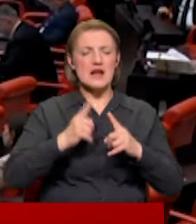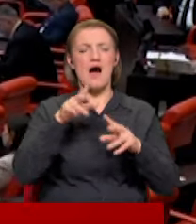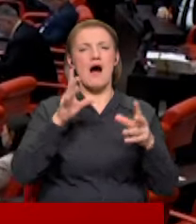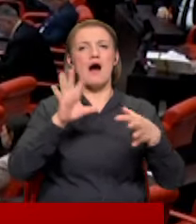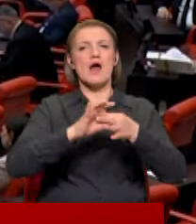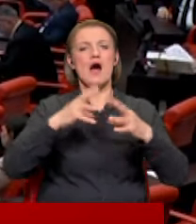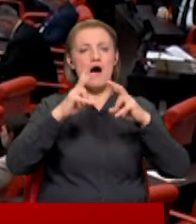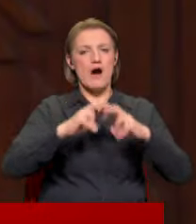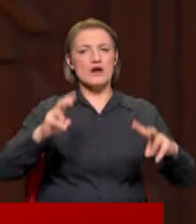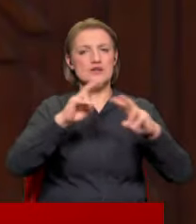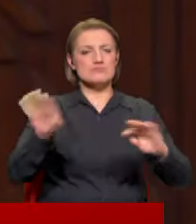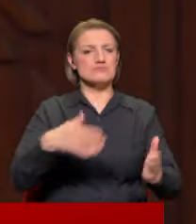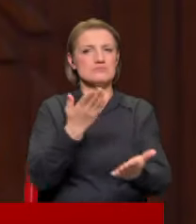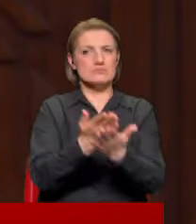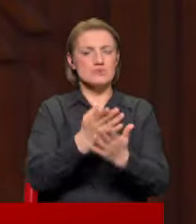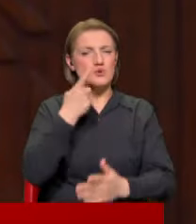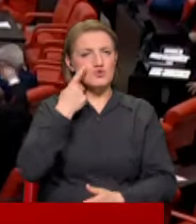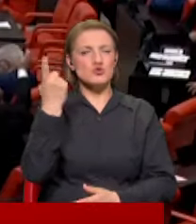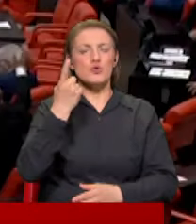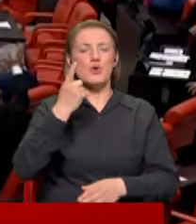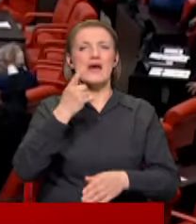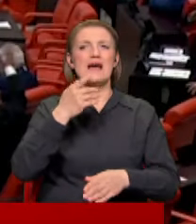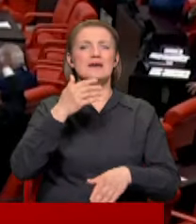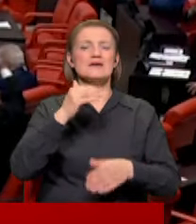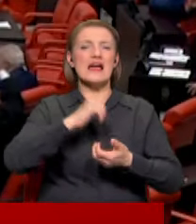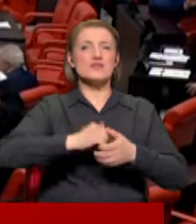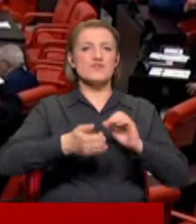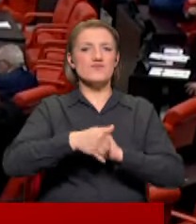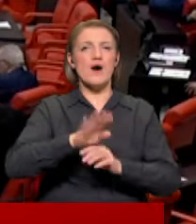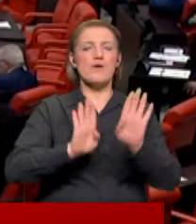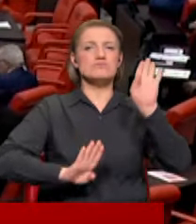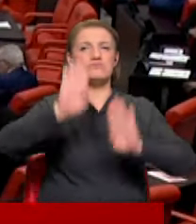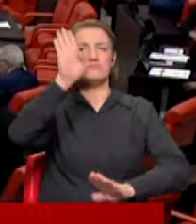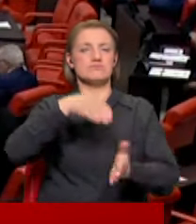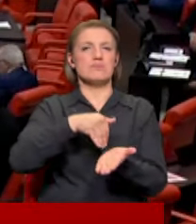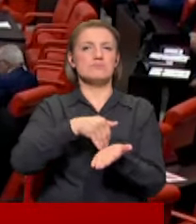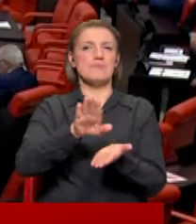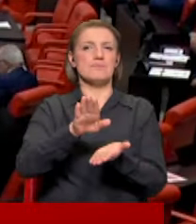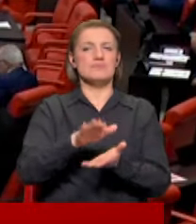araştırma önergesi verdi ama Cumhur İttifakı'nın oylarıyla reddedildi. Öneri kabul edilmemiştir.